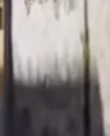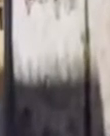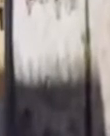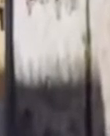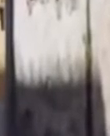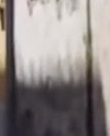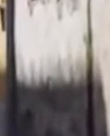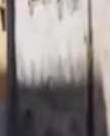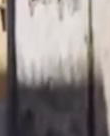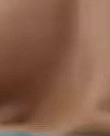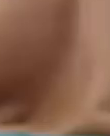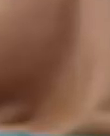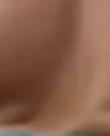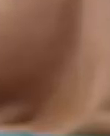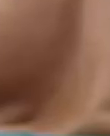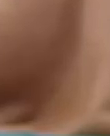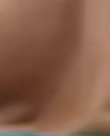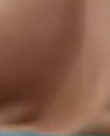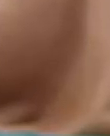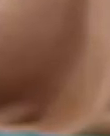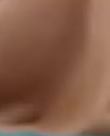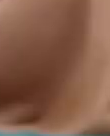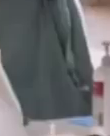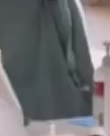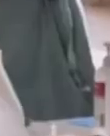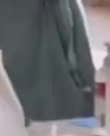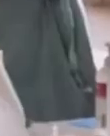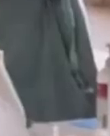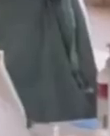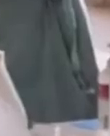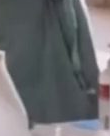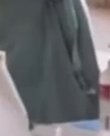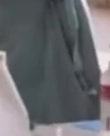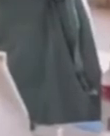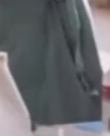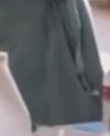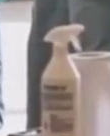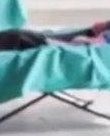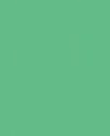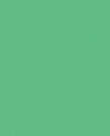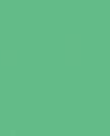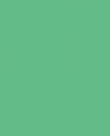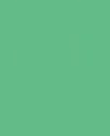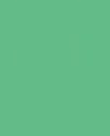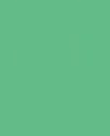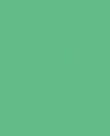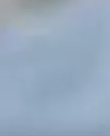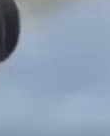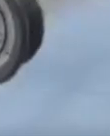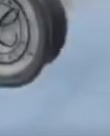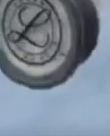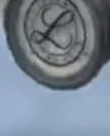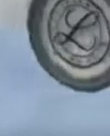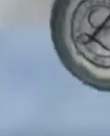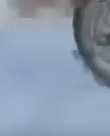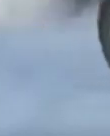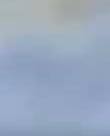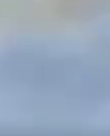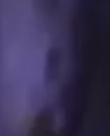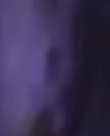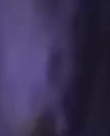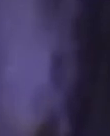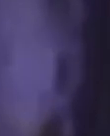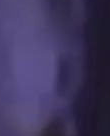prima fase dell'emergenza e risolva i problemi cronici che ci trasciniamo dietro la nostra proposta è un sistema socio sanitario